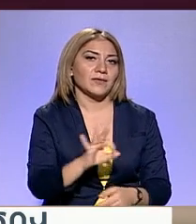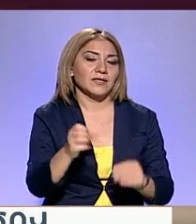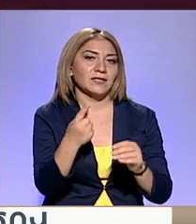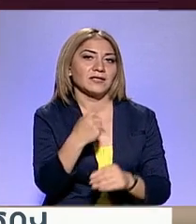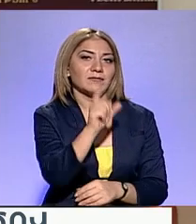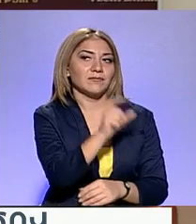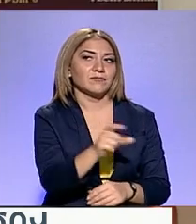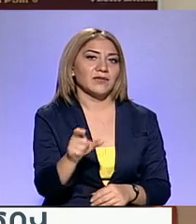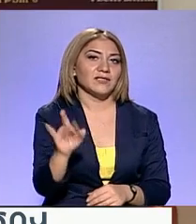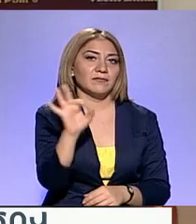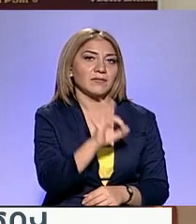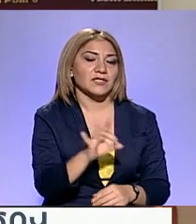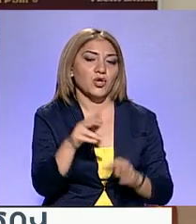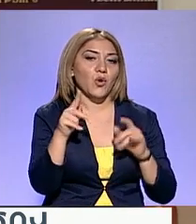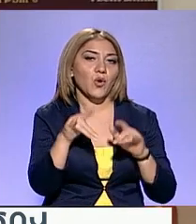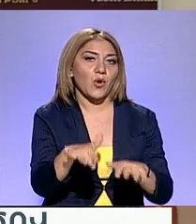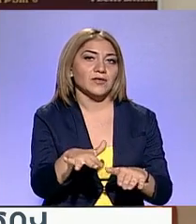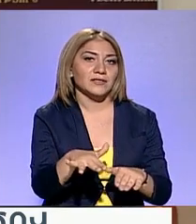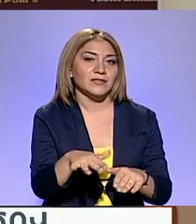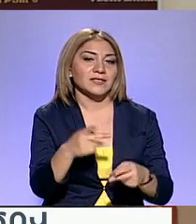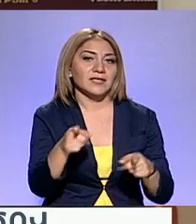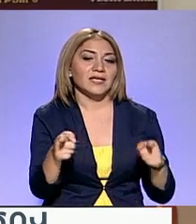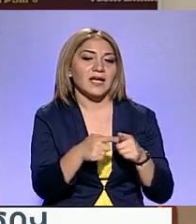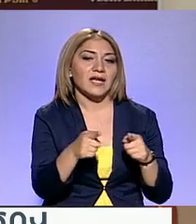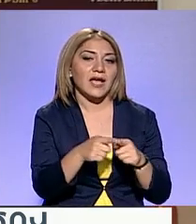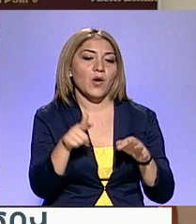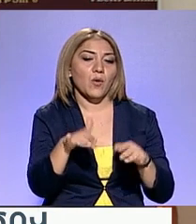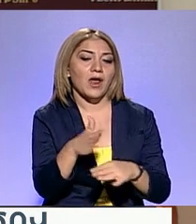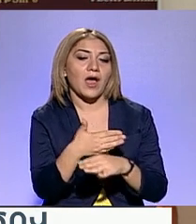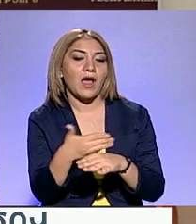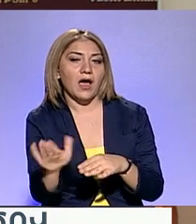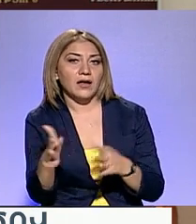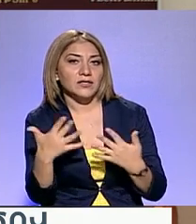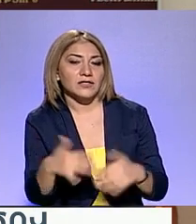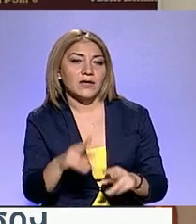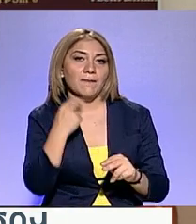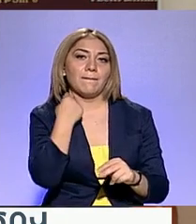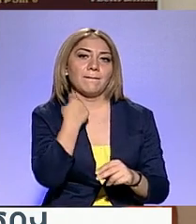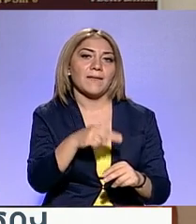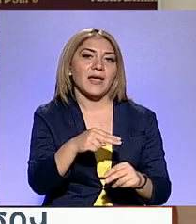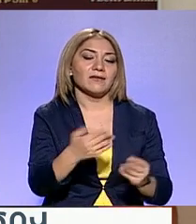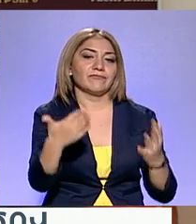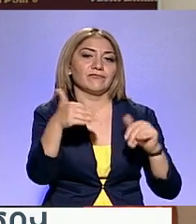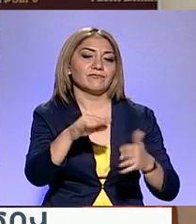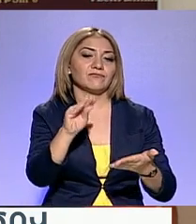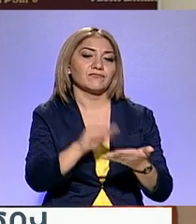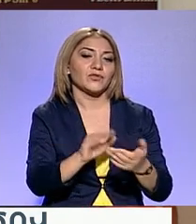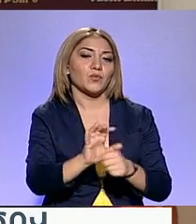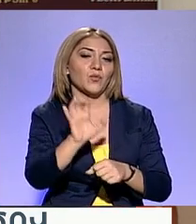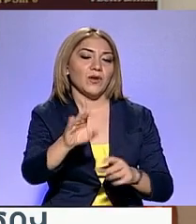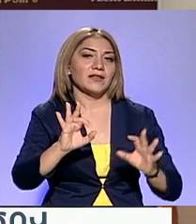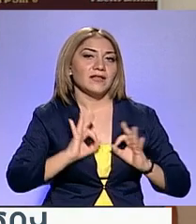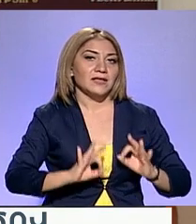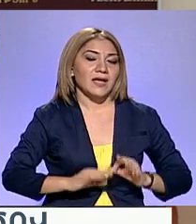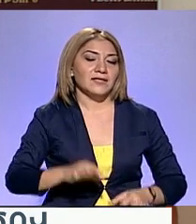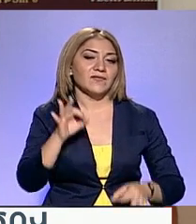11 անձանց վերաբերյալ գործը անջատվել է քրեական գործից եւ մեղադրական եզրակացությամբ ուղարկվել է դատախազին այն հաստատելու